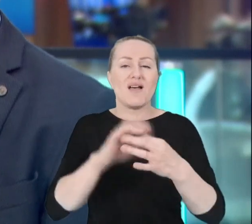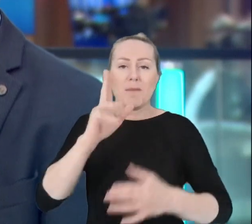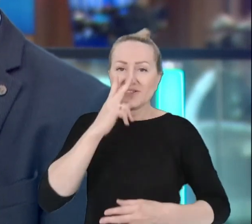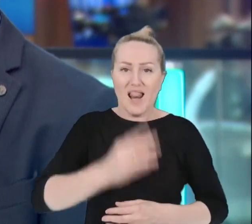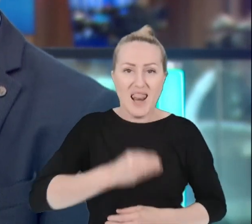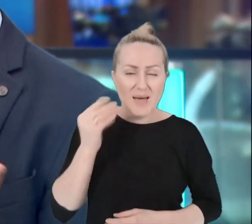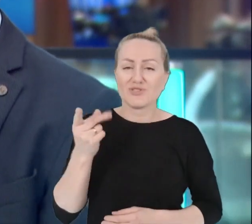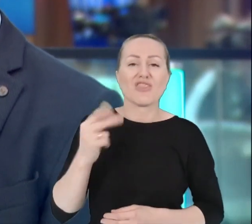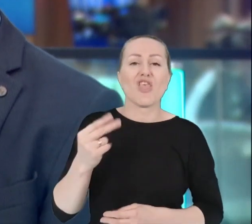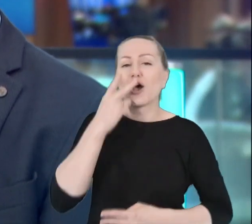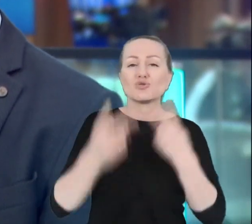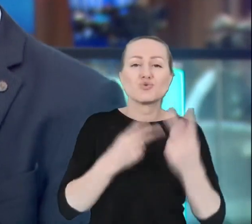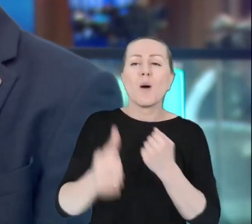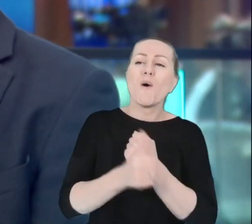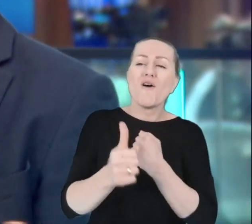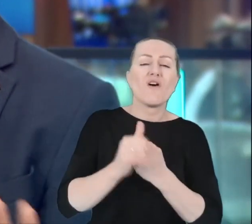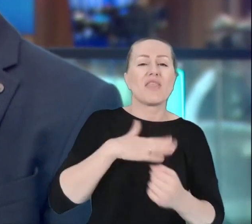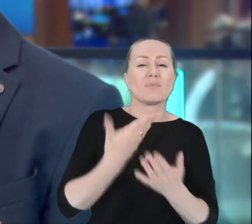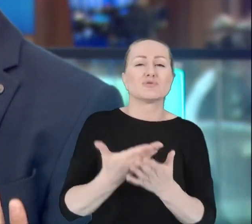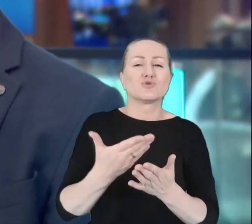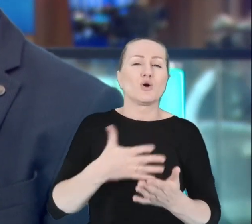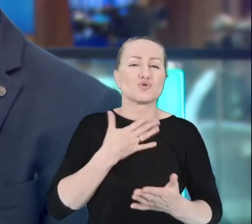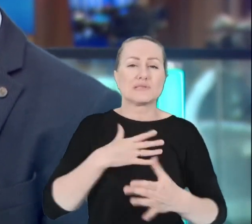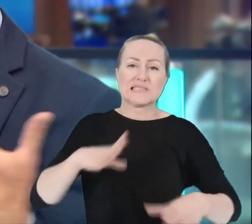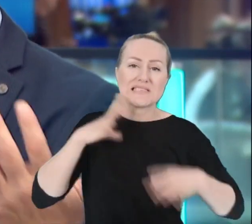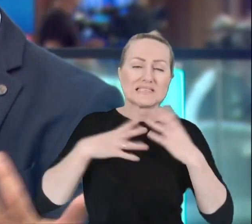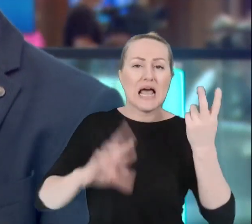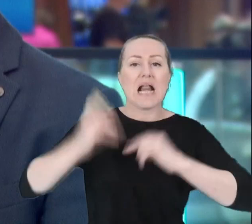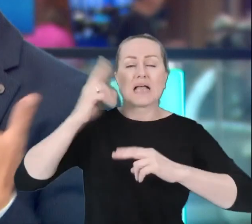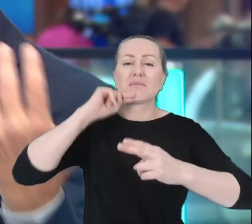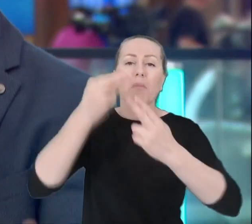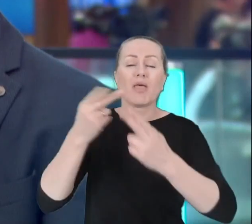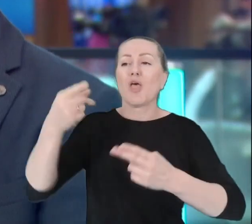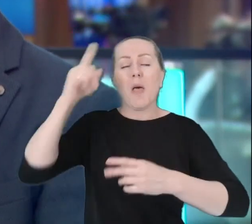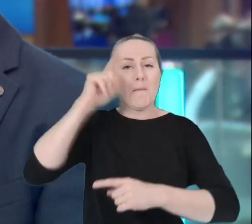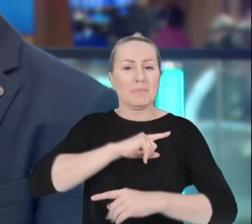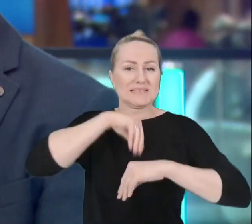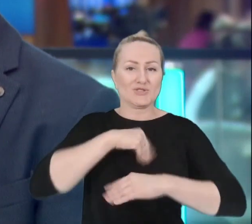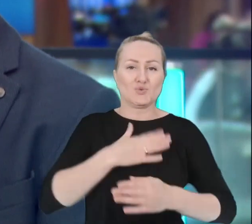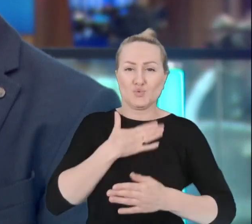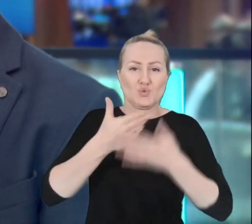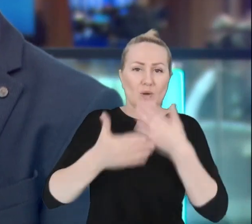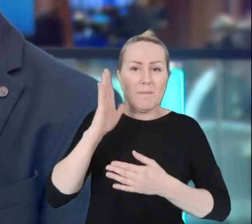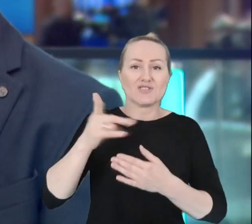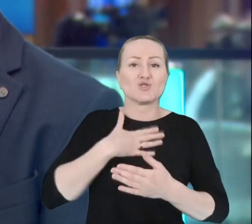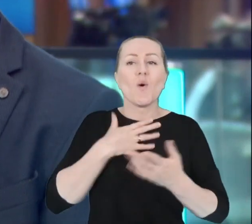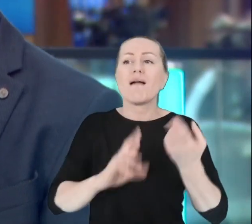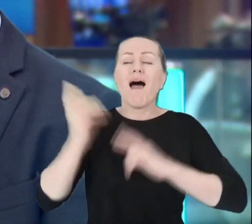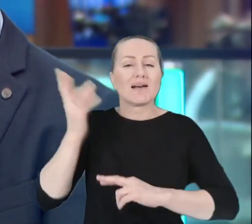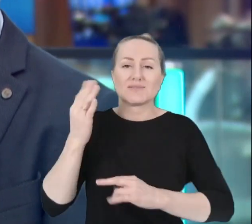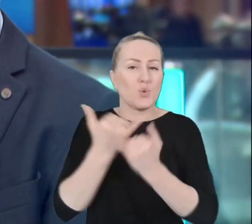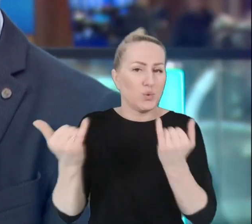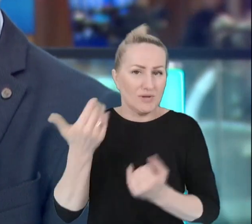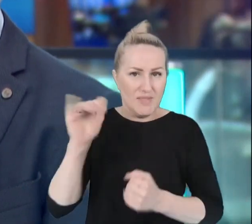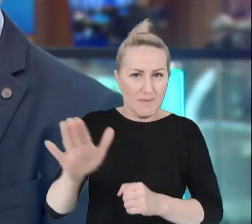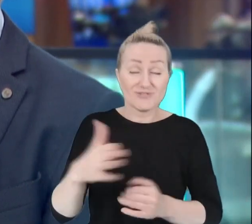żeby różne swoje frustracje odreagowywać, albo będzie po prostu psychicznie osłabiona, żeby reagować asertywnie w różnych sytuacjach. Więc myślę, że to